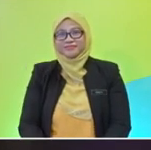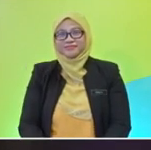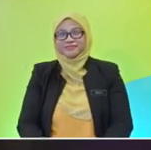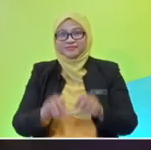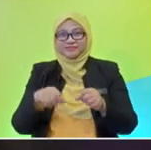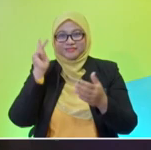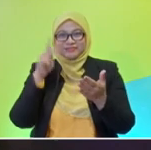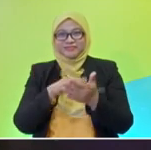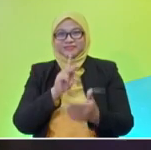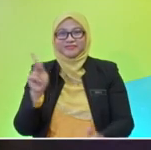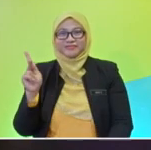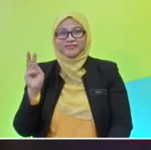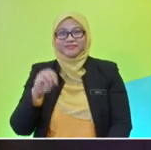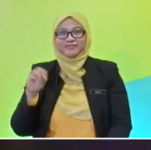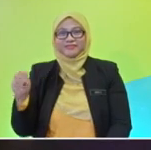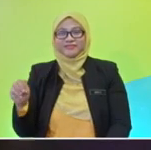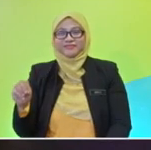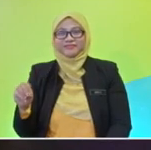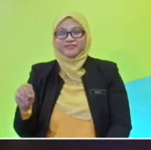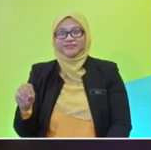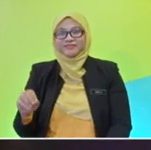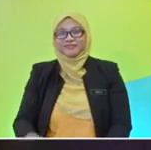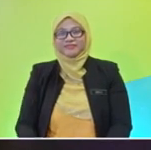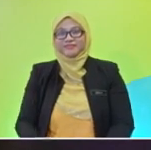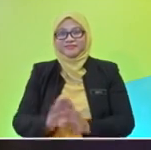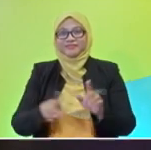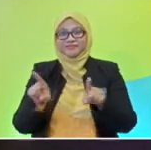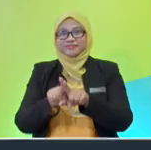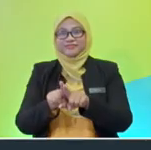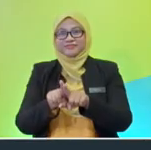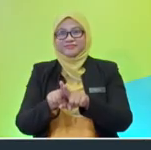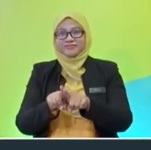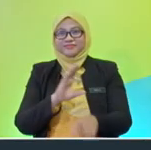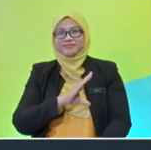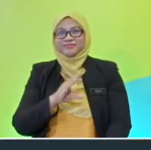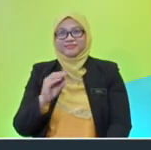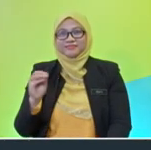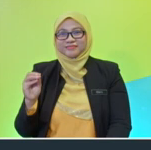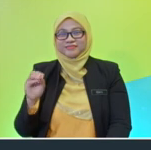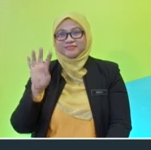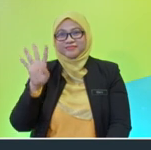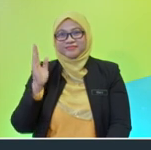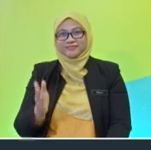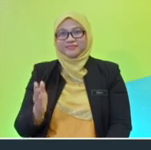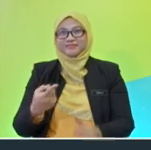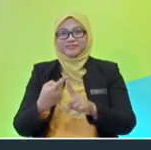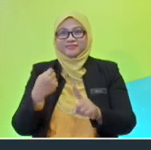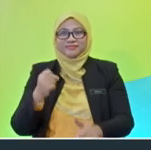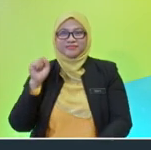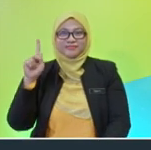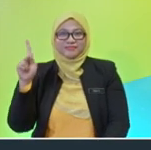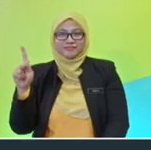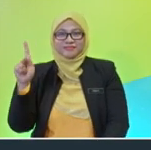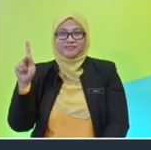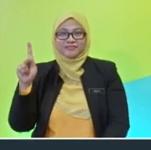kita satu-satu Oke baiklah bersama dengan saya hari ini dan anak-anak murid saya berempat dari sekolah kebangsaan Putra